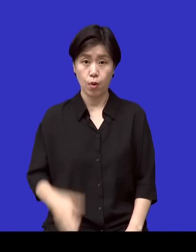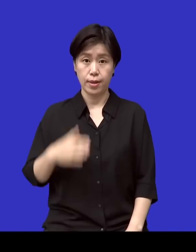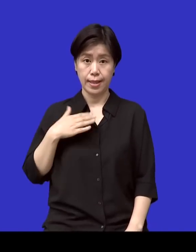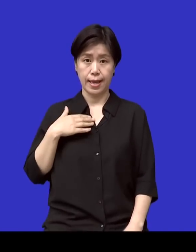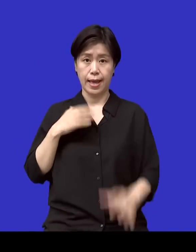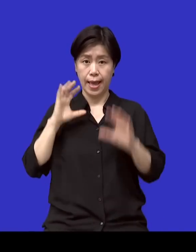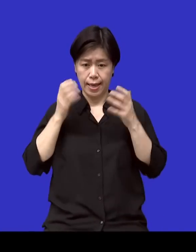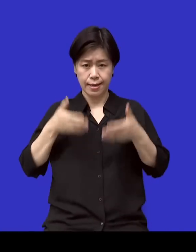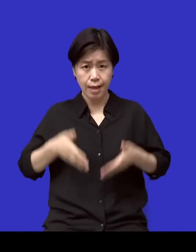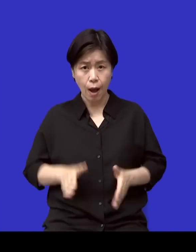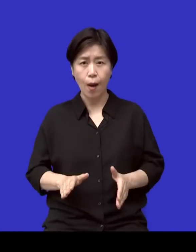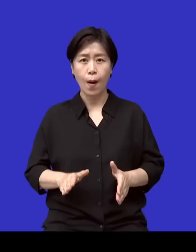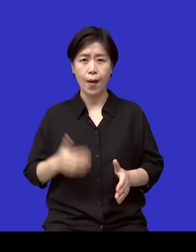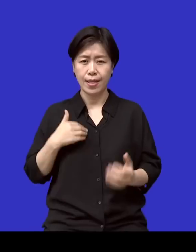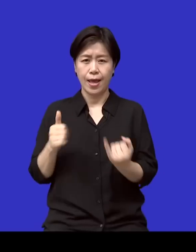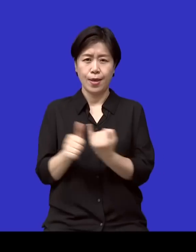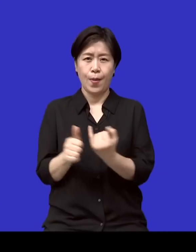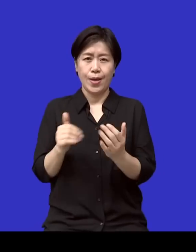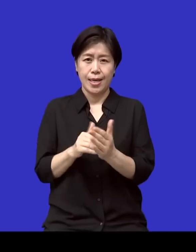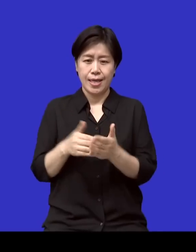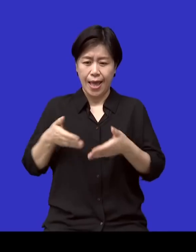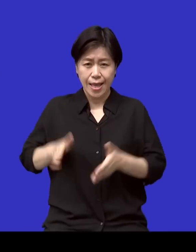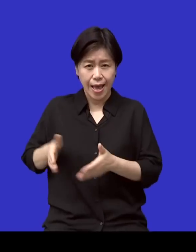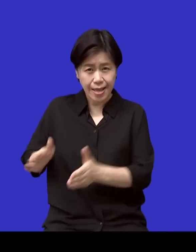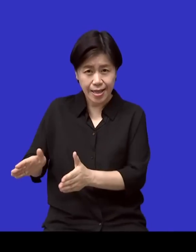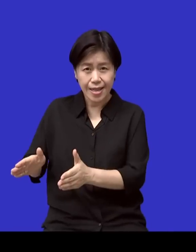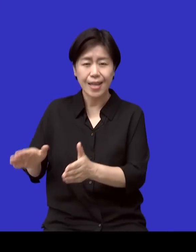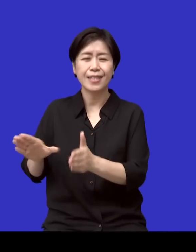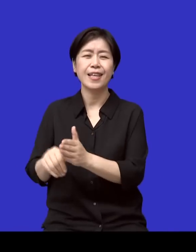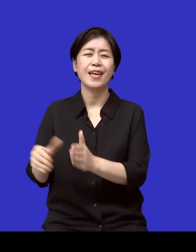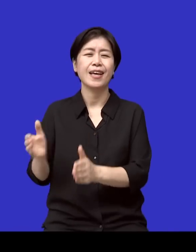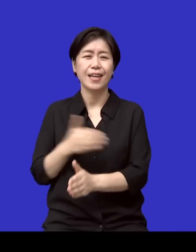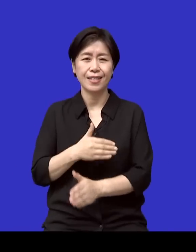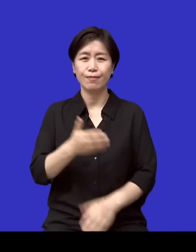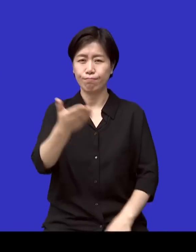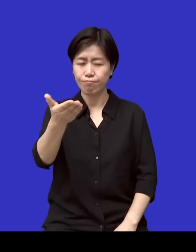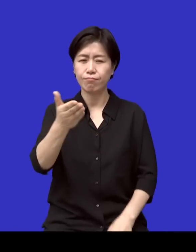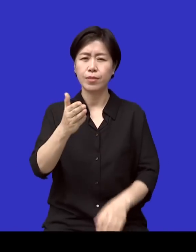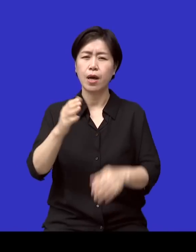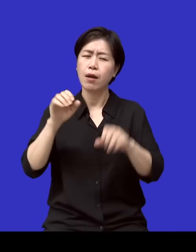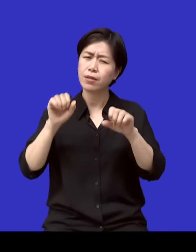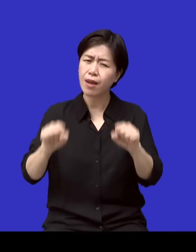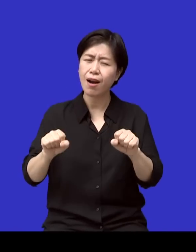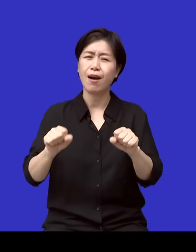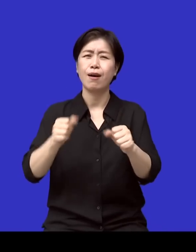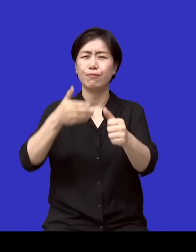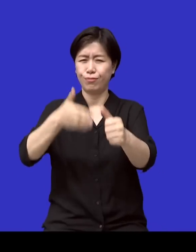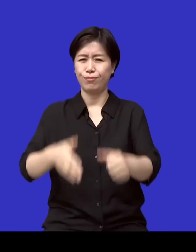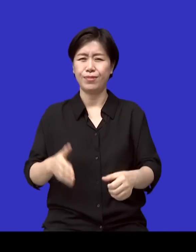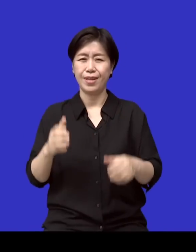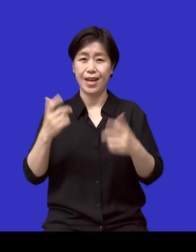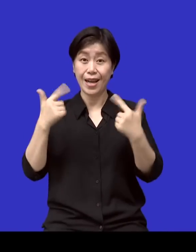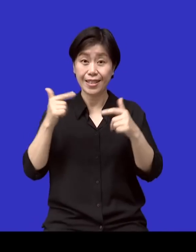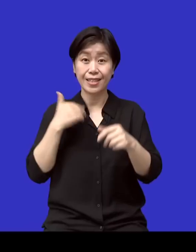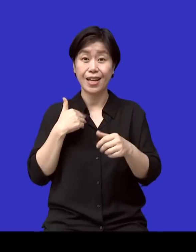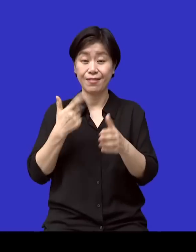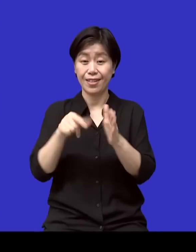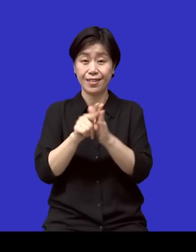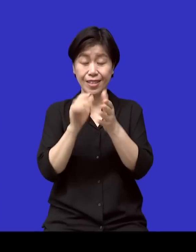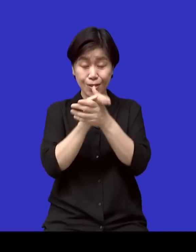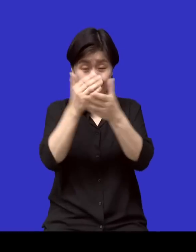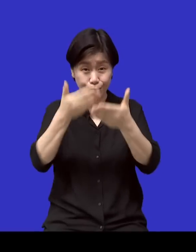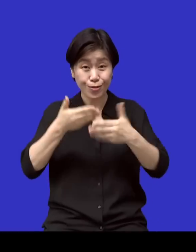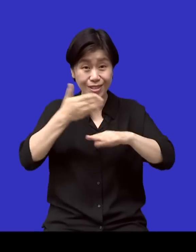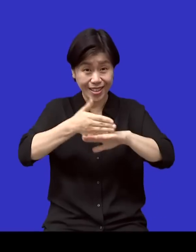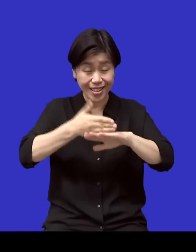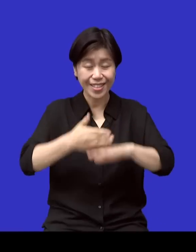낳고 내 애가 애를 낳을 때까지 그때까지 살아주면 너무 고마울 것 같아. 항상 기도해줘서 고마워. 사랑해. 네. 이렇게